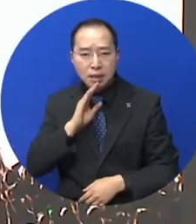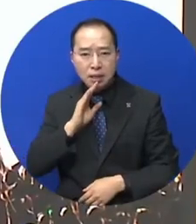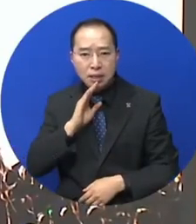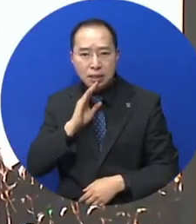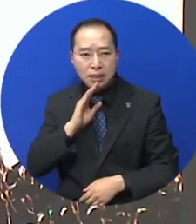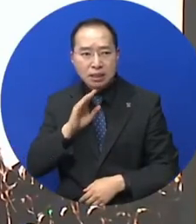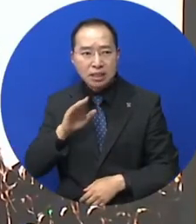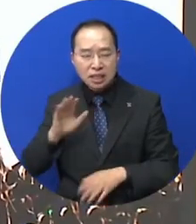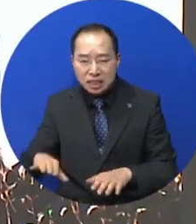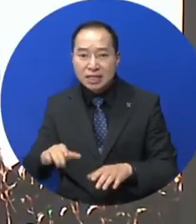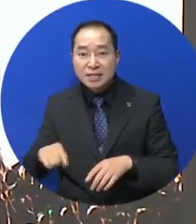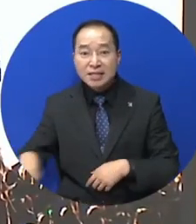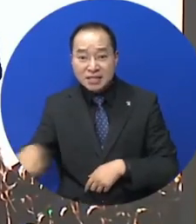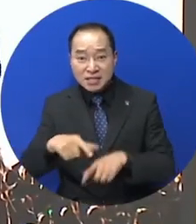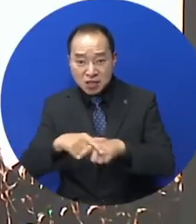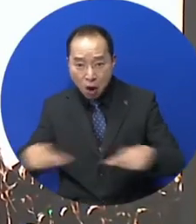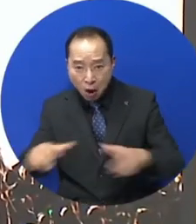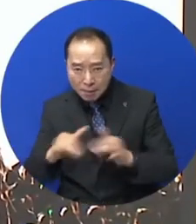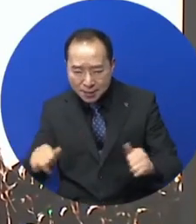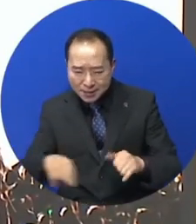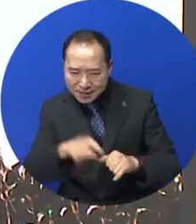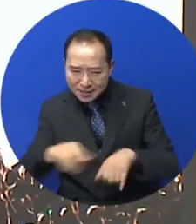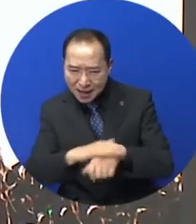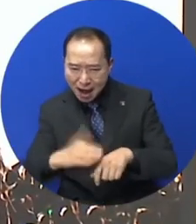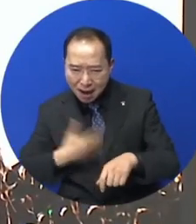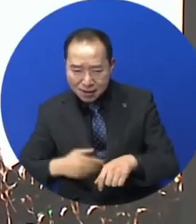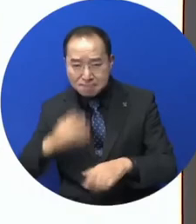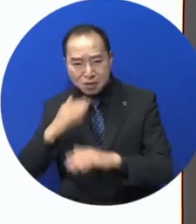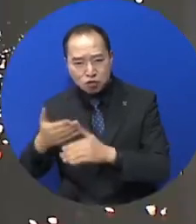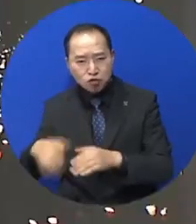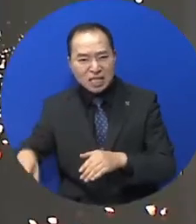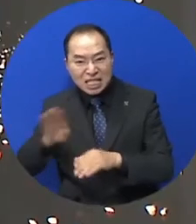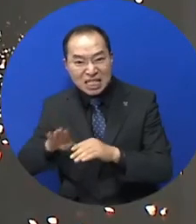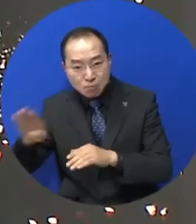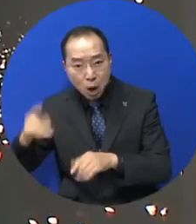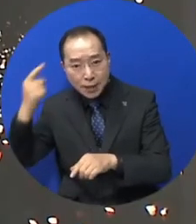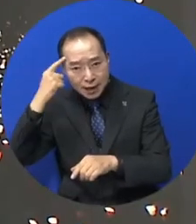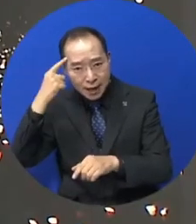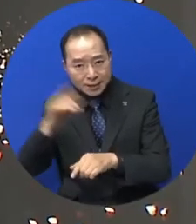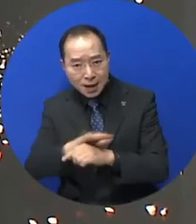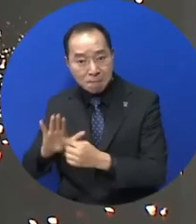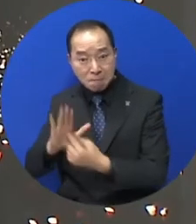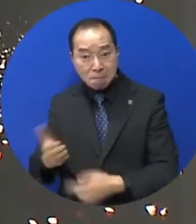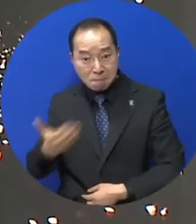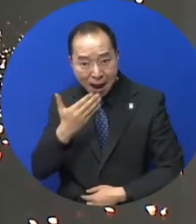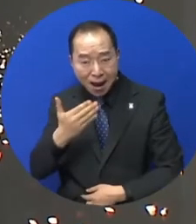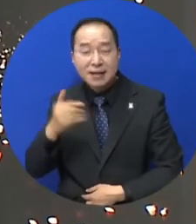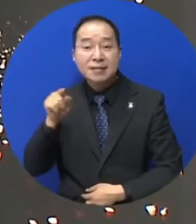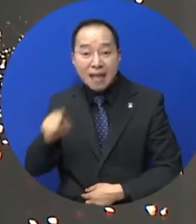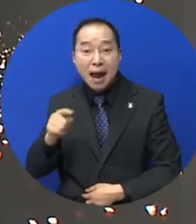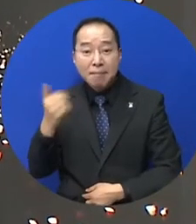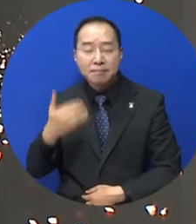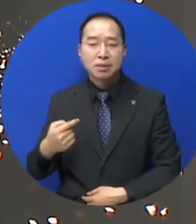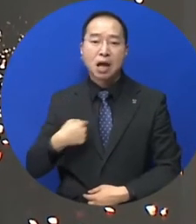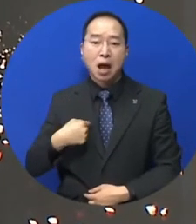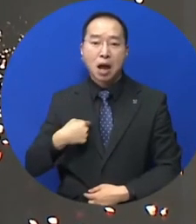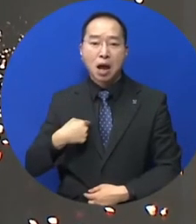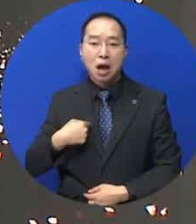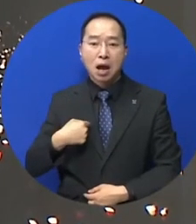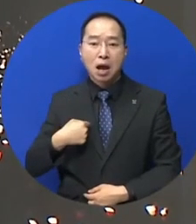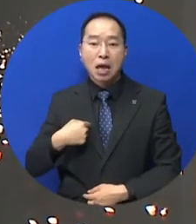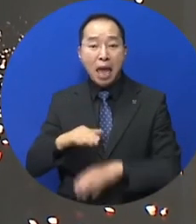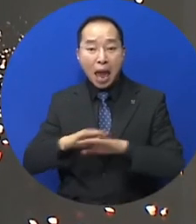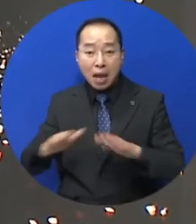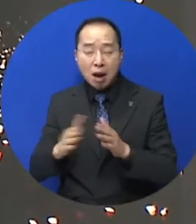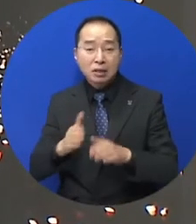잘 대변할 수 있고 선민정책을 가장 잘 준비하고 있는 위기에 강한 해결사 우상호가 민주당 후보가 돼야